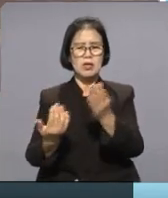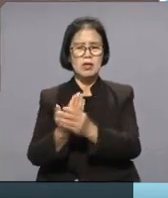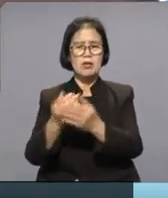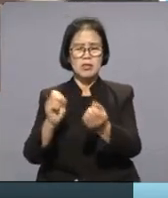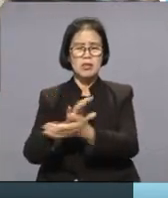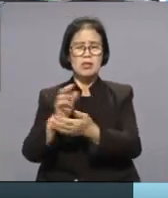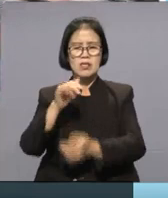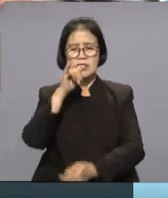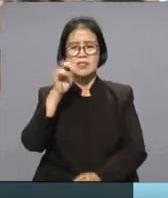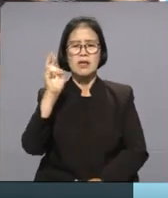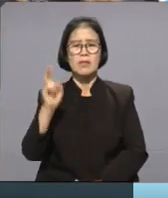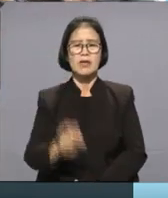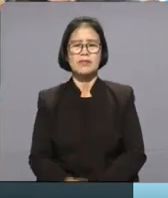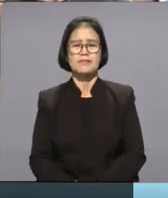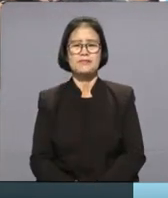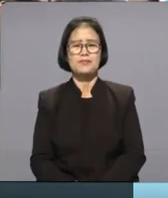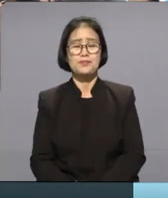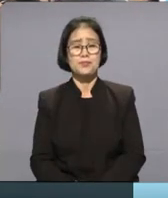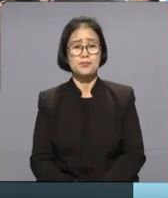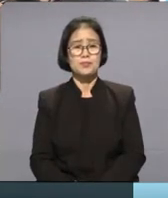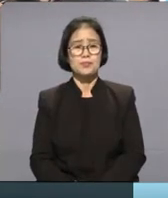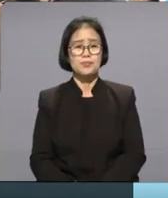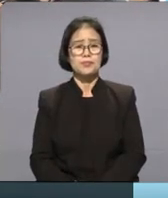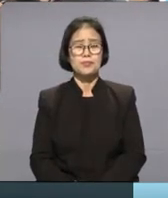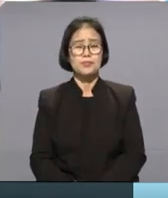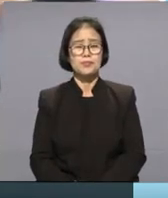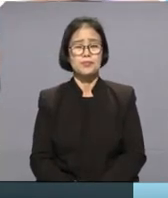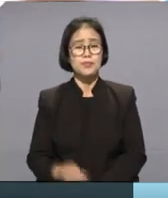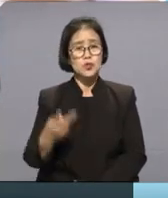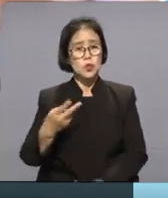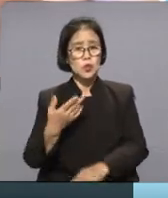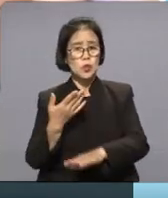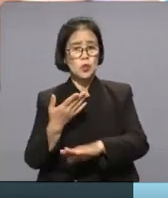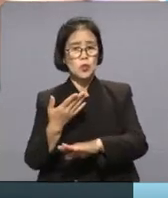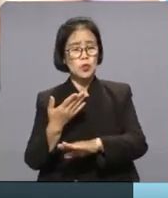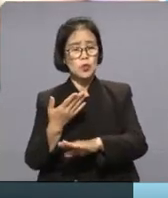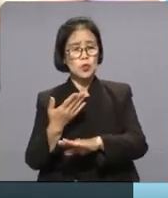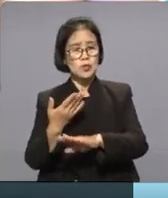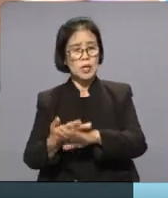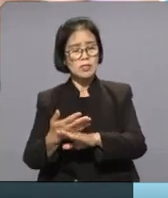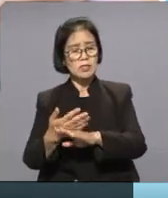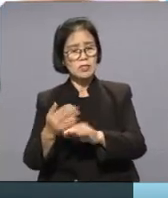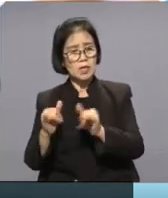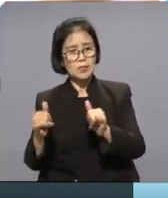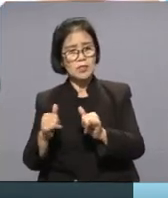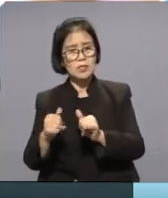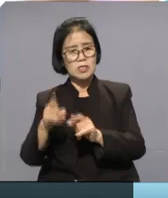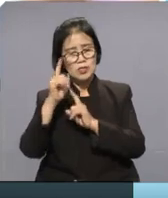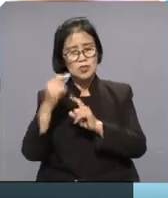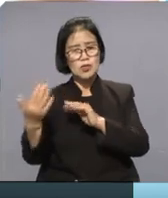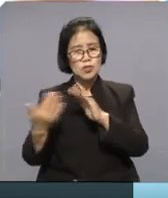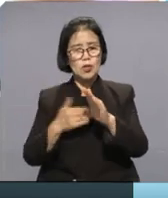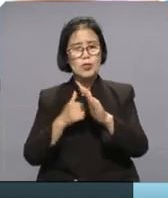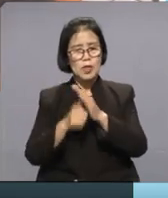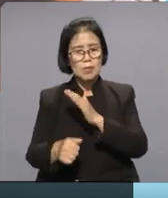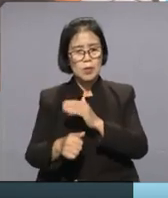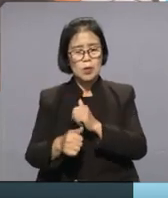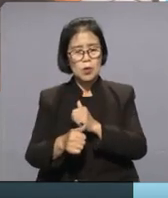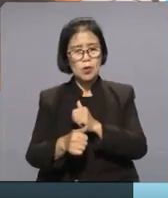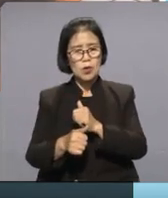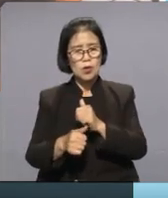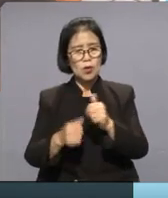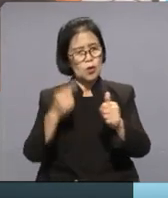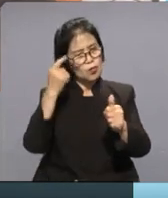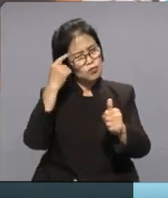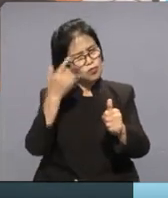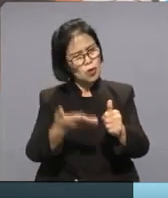드는데 한편에서는 이준석 대표가 어떻게 보면은 어떻게 다른 반응을 할 수 있었을까라고 물어본다면 사실